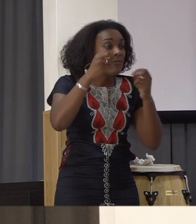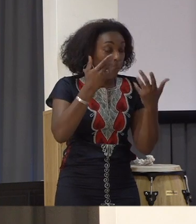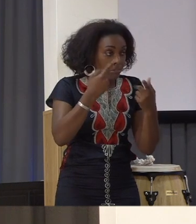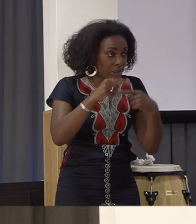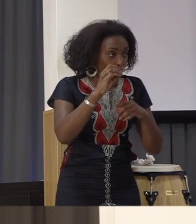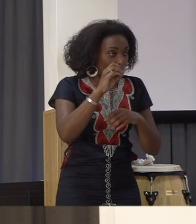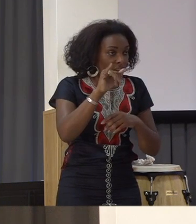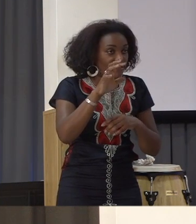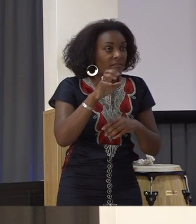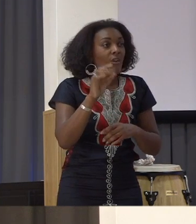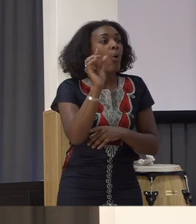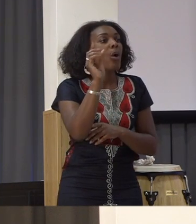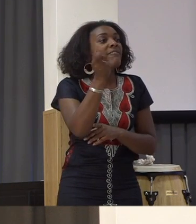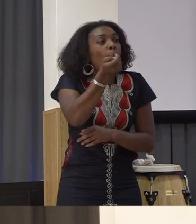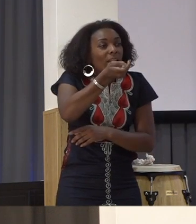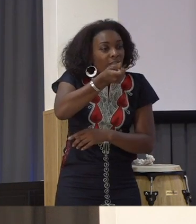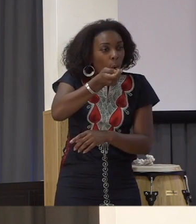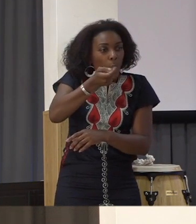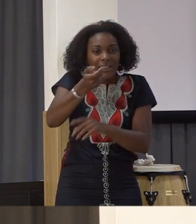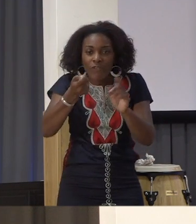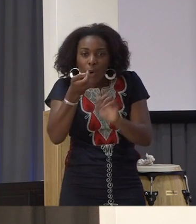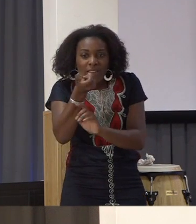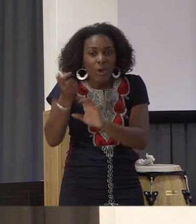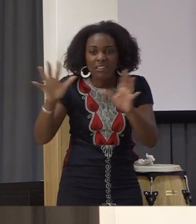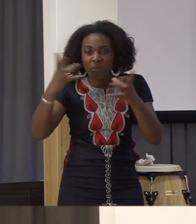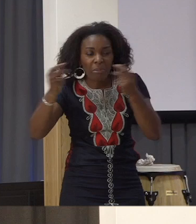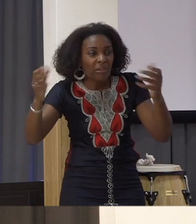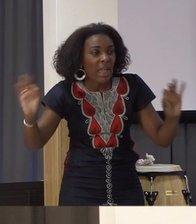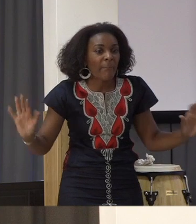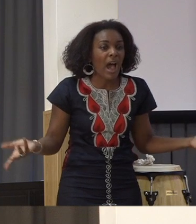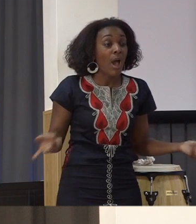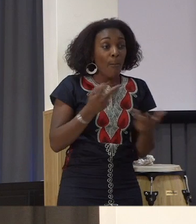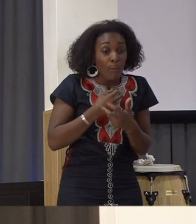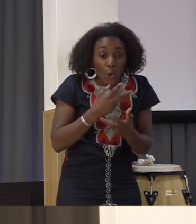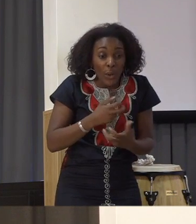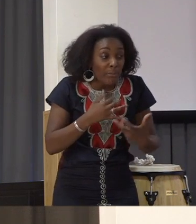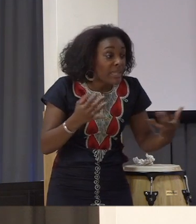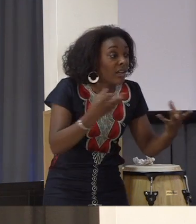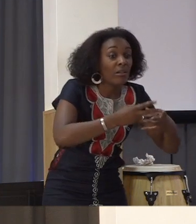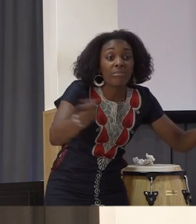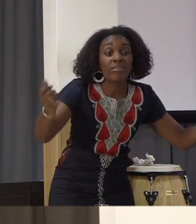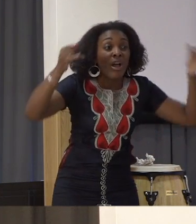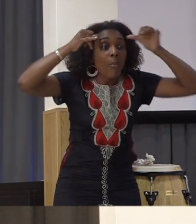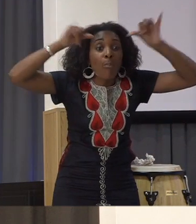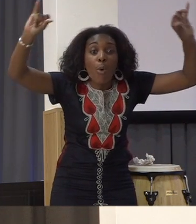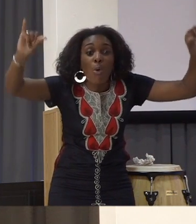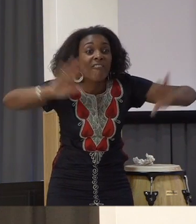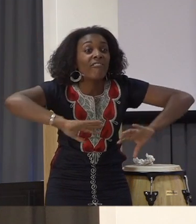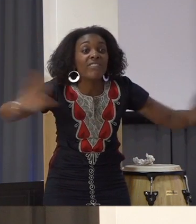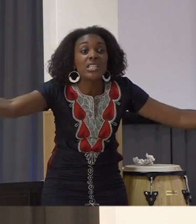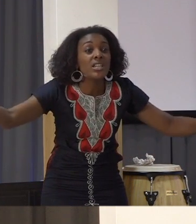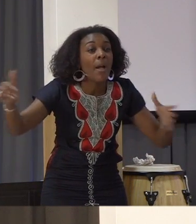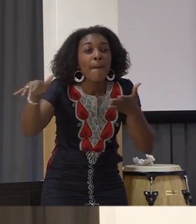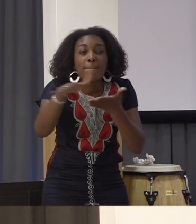nourriture, les brebis disparaîtront du pâturage, il n'y aura plus de bœufs dans les étables. » Verset 18,